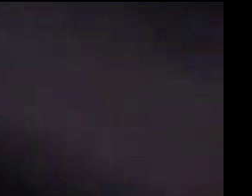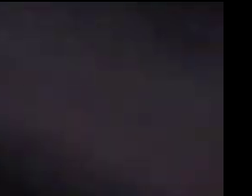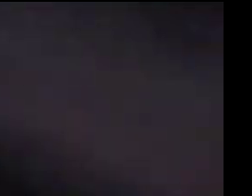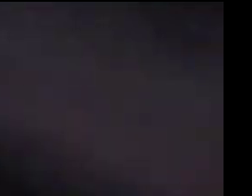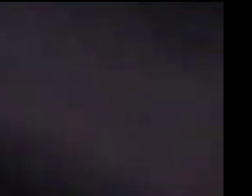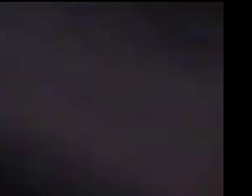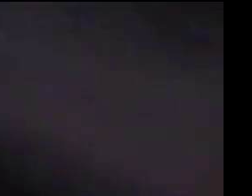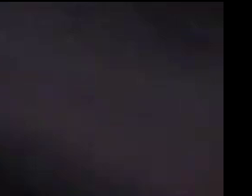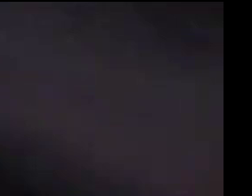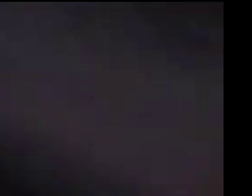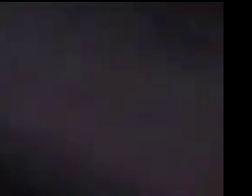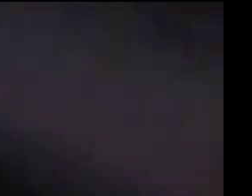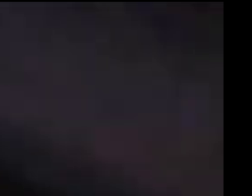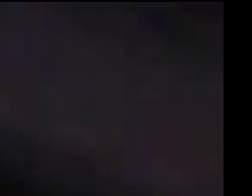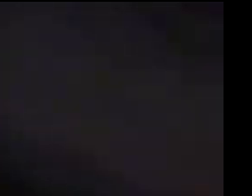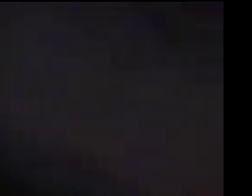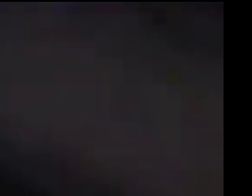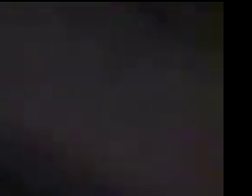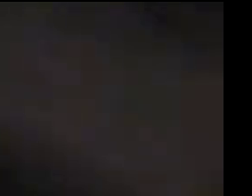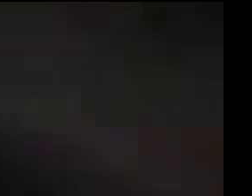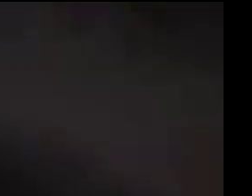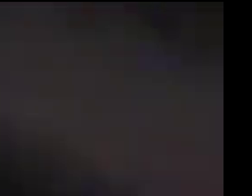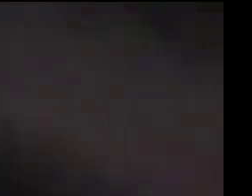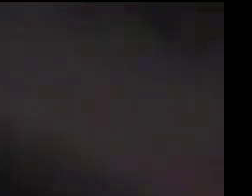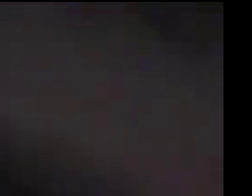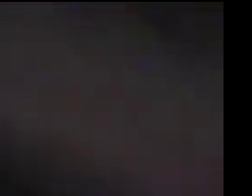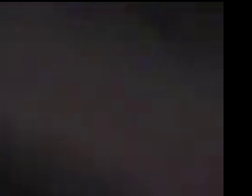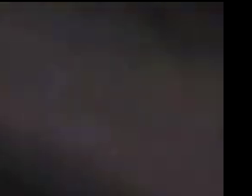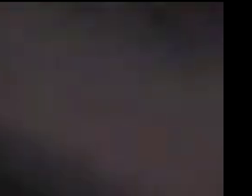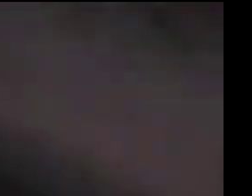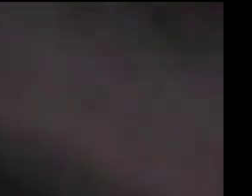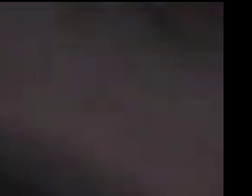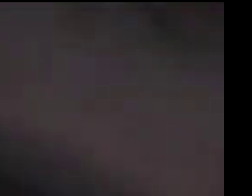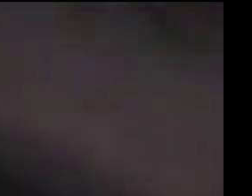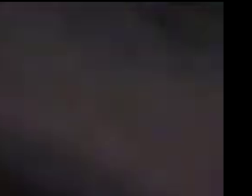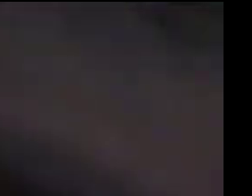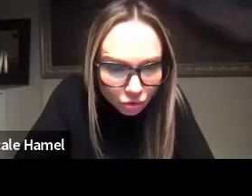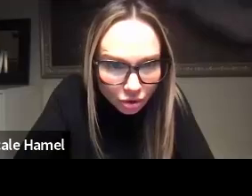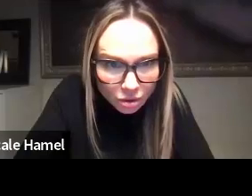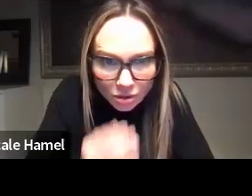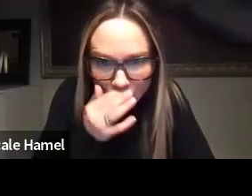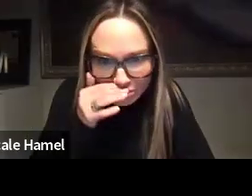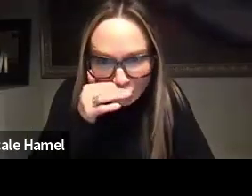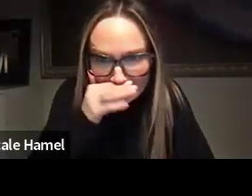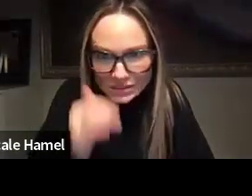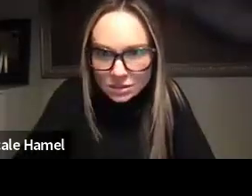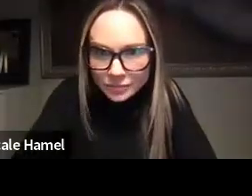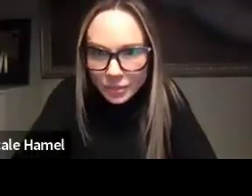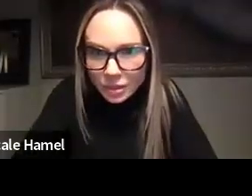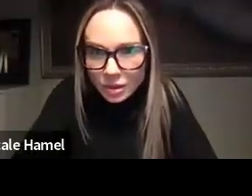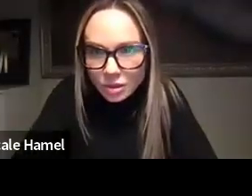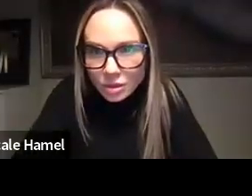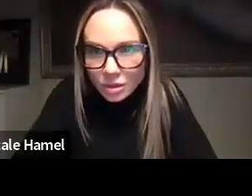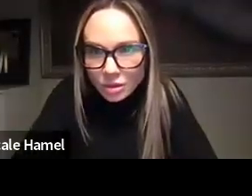de la bonne qualité. OK? Et c'est beaucoup de coupes et de couleurs neutres. Je vais vous montrer